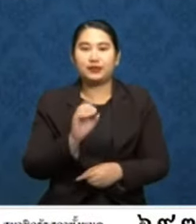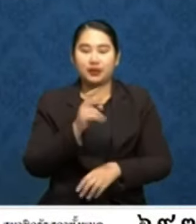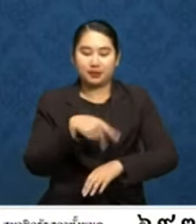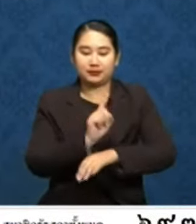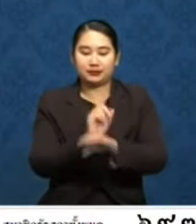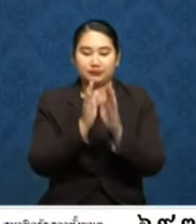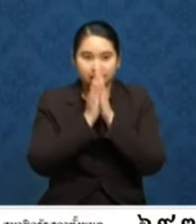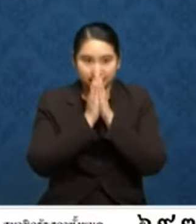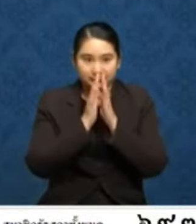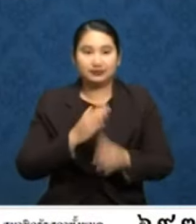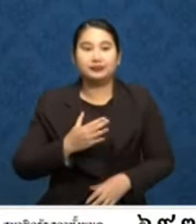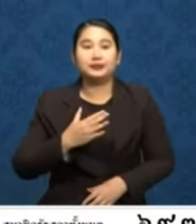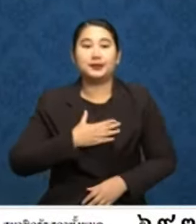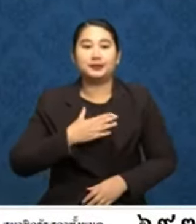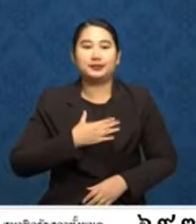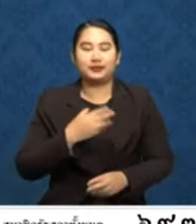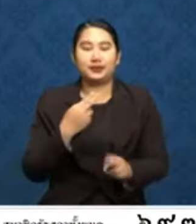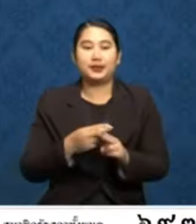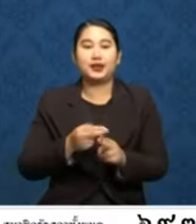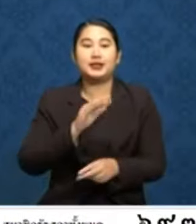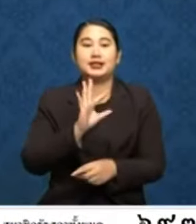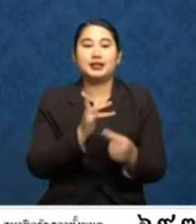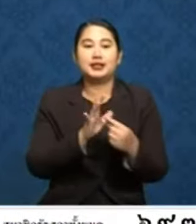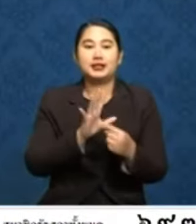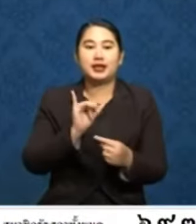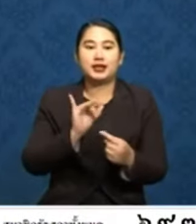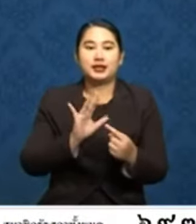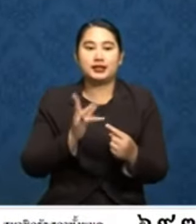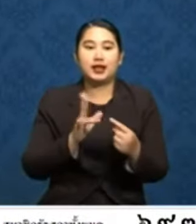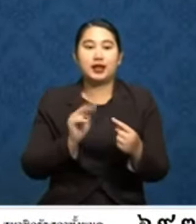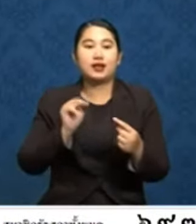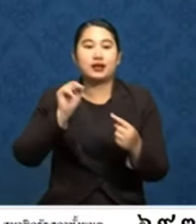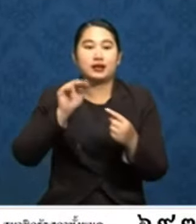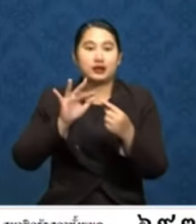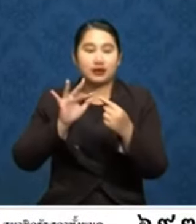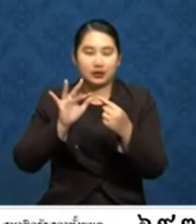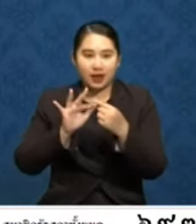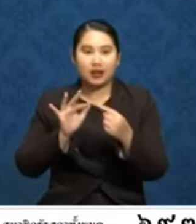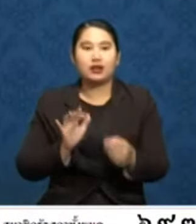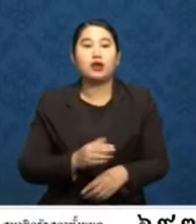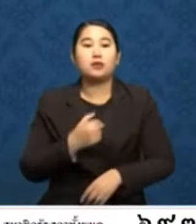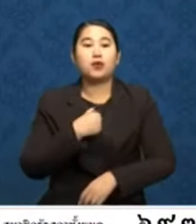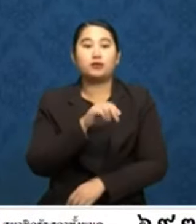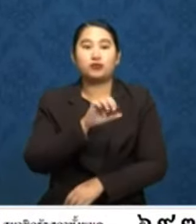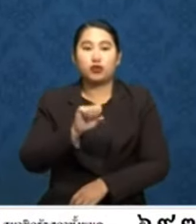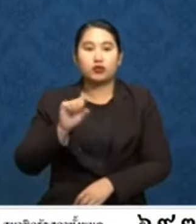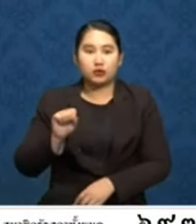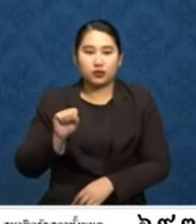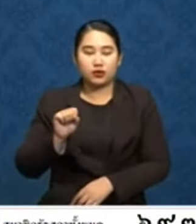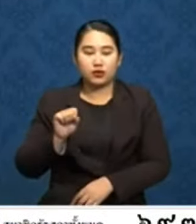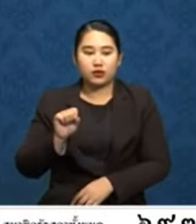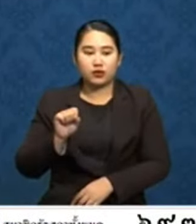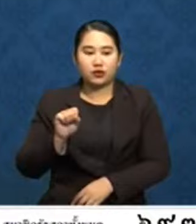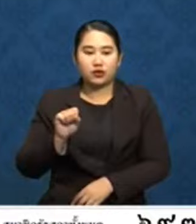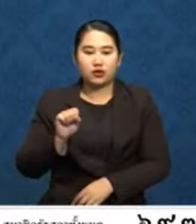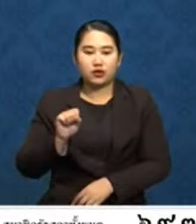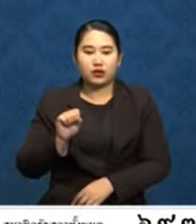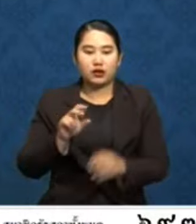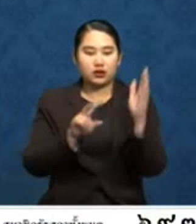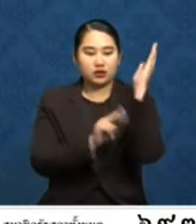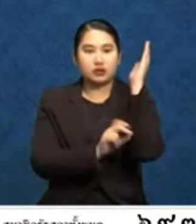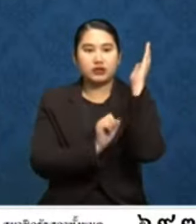เคารพกระผมชัยชนะเดชเดโชสมาชิกสภาผู้แทนราษฎรจังหวัดนครศรีราช